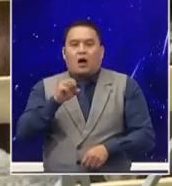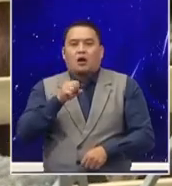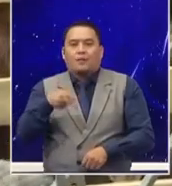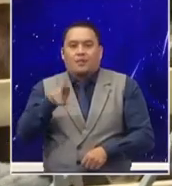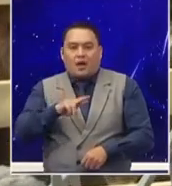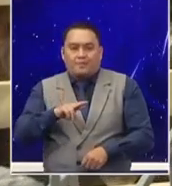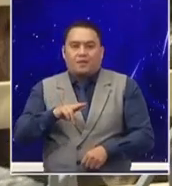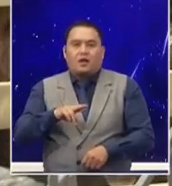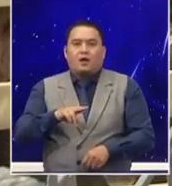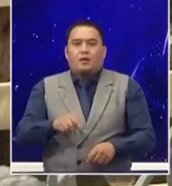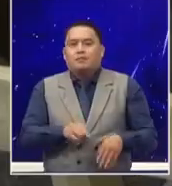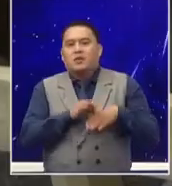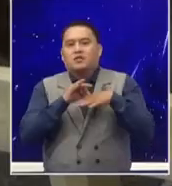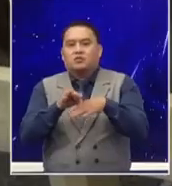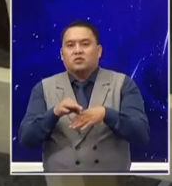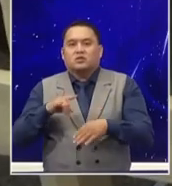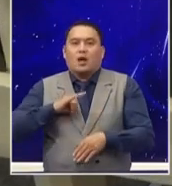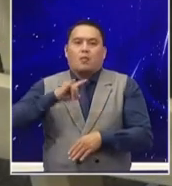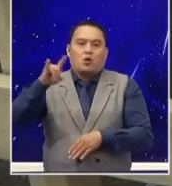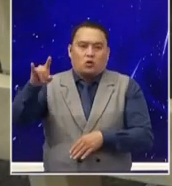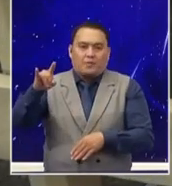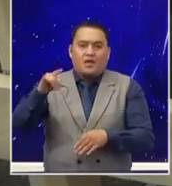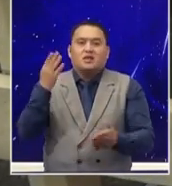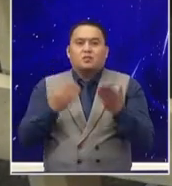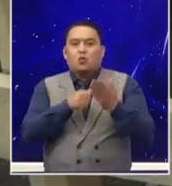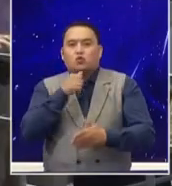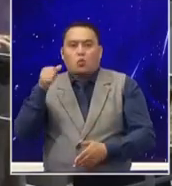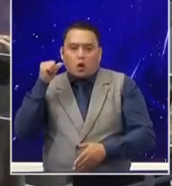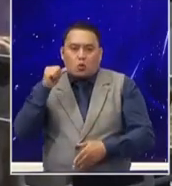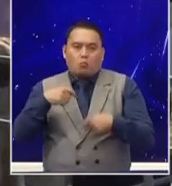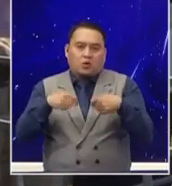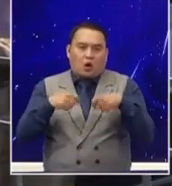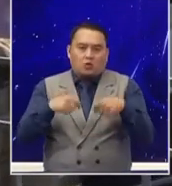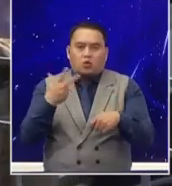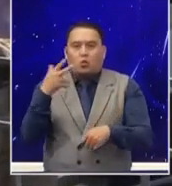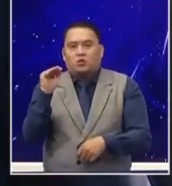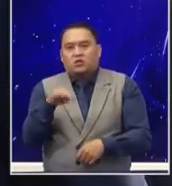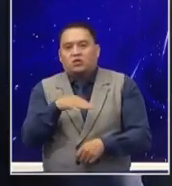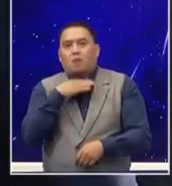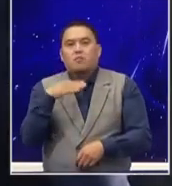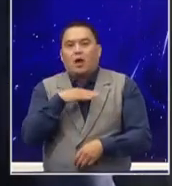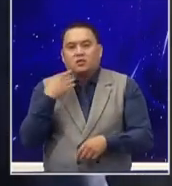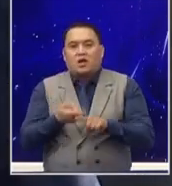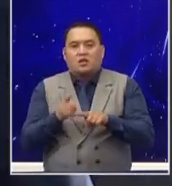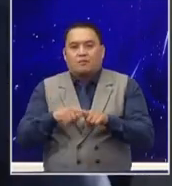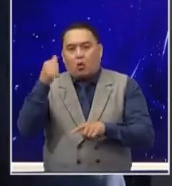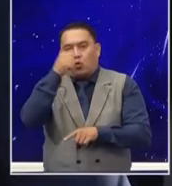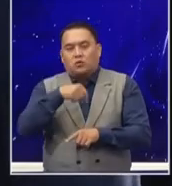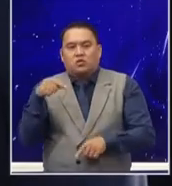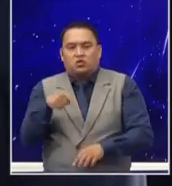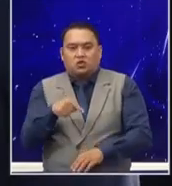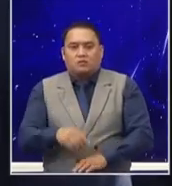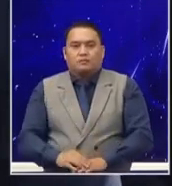Арабские Эмираты поставляли в основном самолетами. Если в прошлом году было продано больше 3000 тонн мяса, в текущем не более